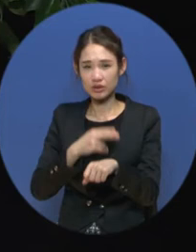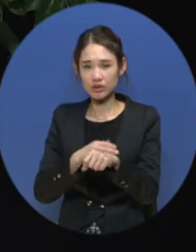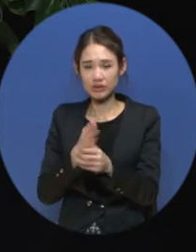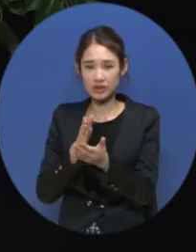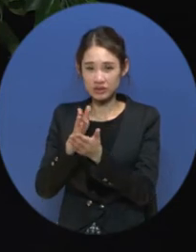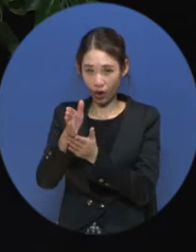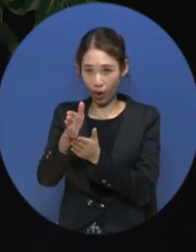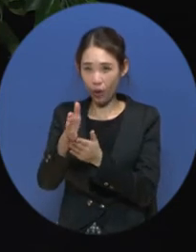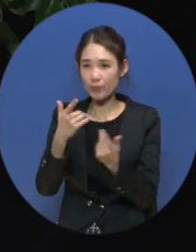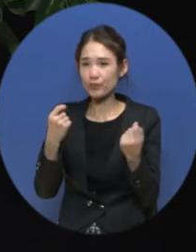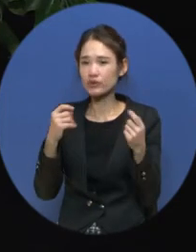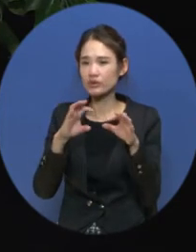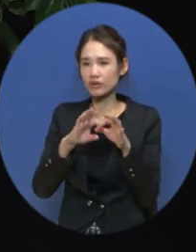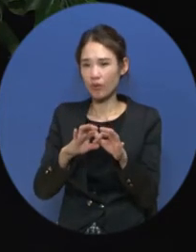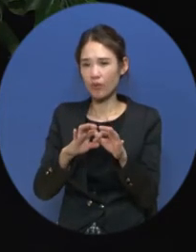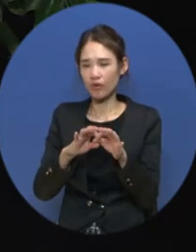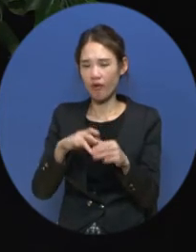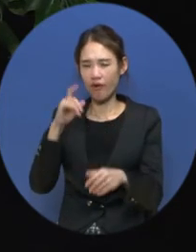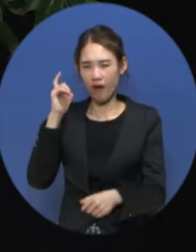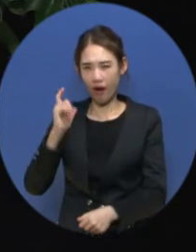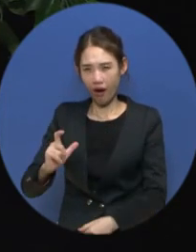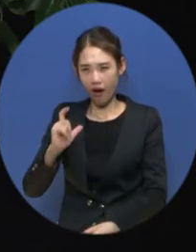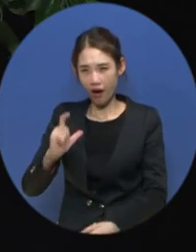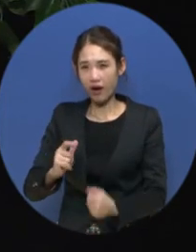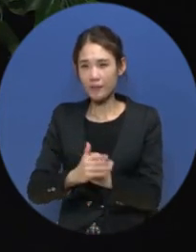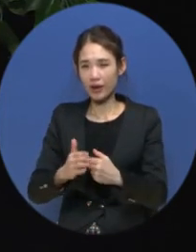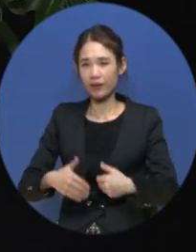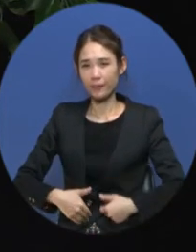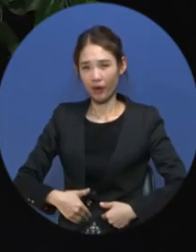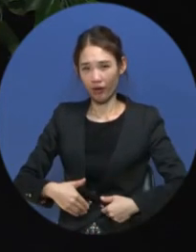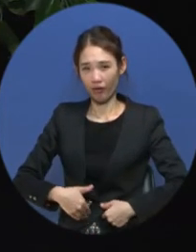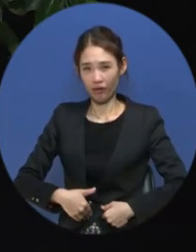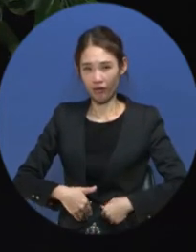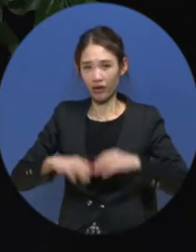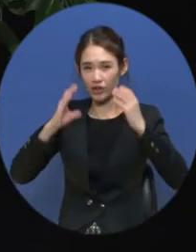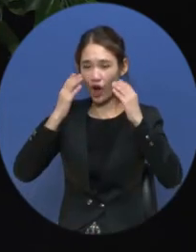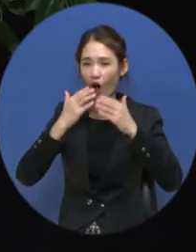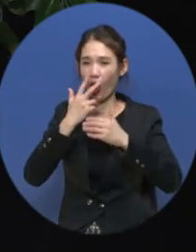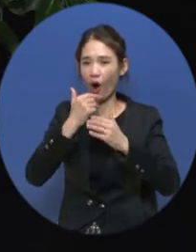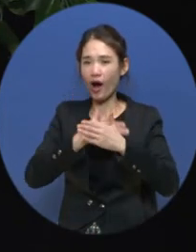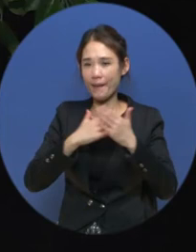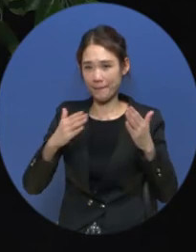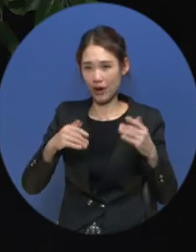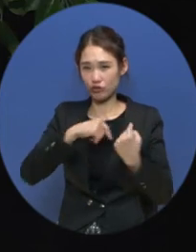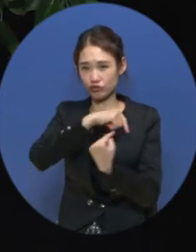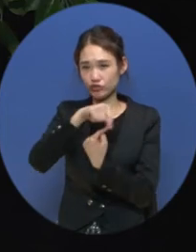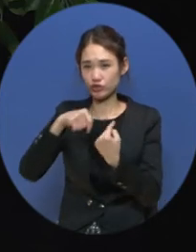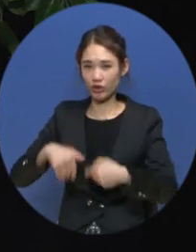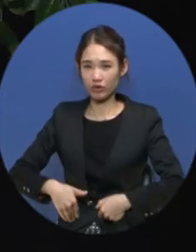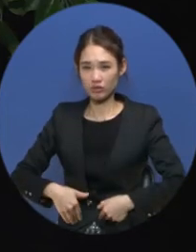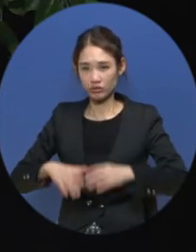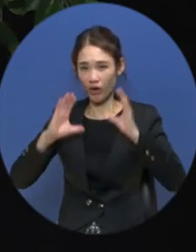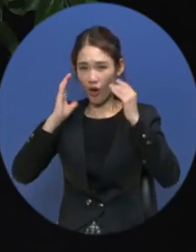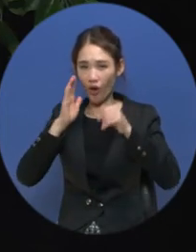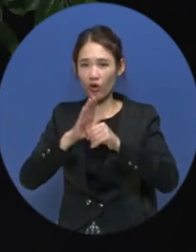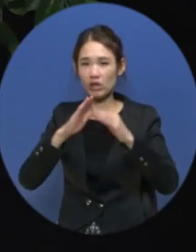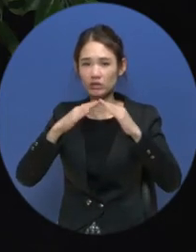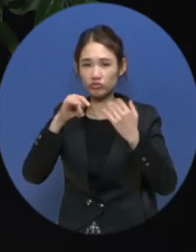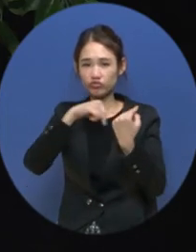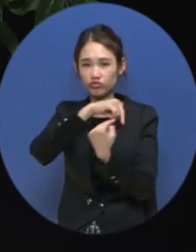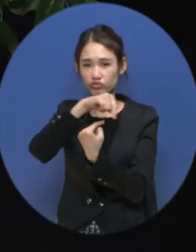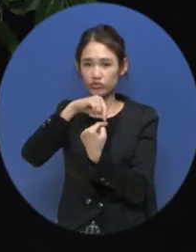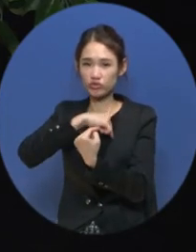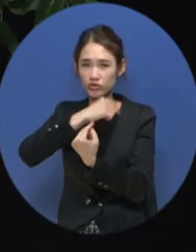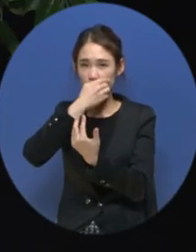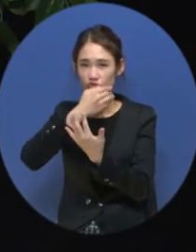전문성이랄지 이런 부분이 굉장히 강조돼서 영화반을 해야 된다고 생각합니다. 근데 제가 이제 어린이집을 할 때 제일 중요한 거는